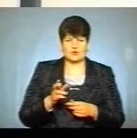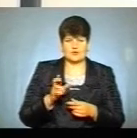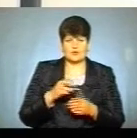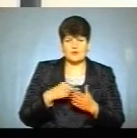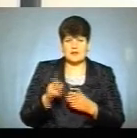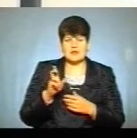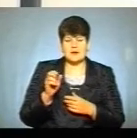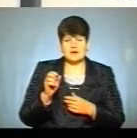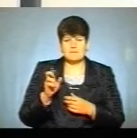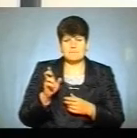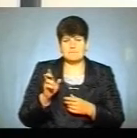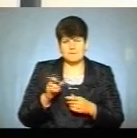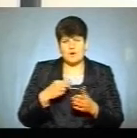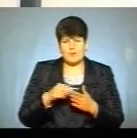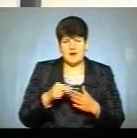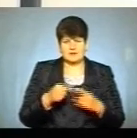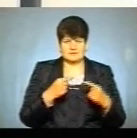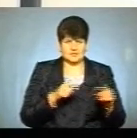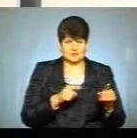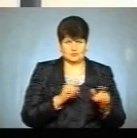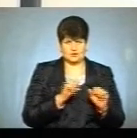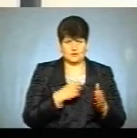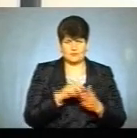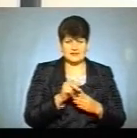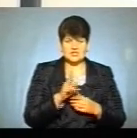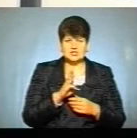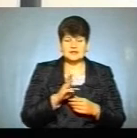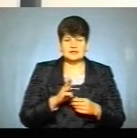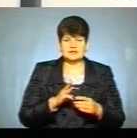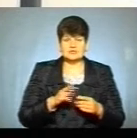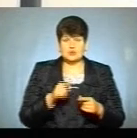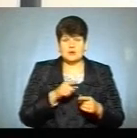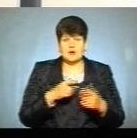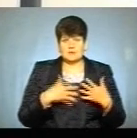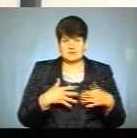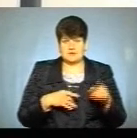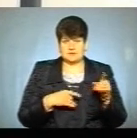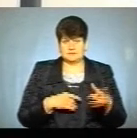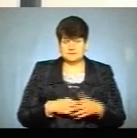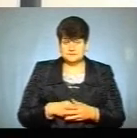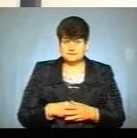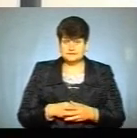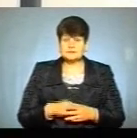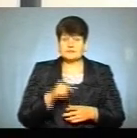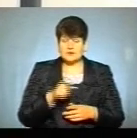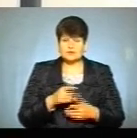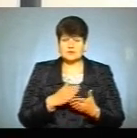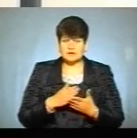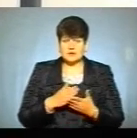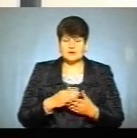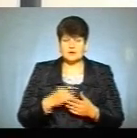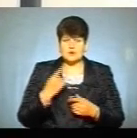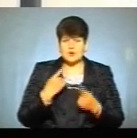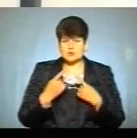купляла Шахтаря захисників, то різних футболістів для того, щоб послабити сам Шахтар. Тобто тут йде мова виключно